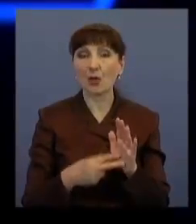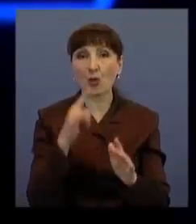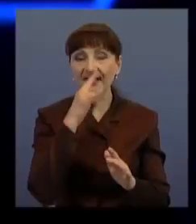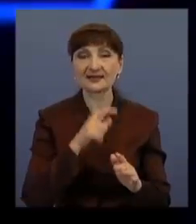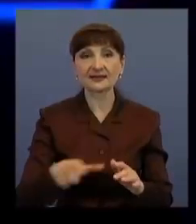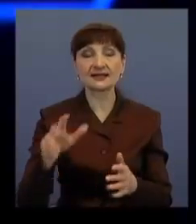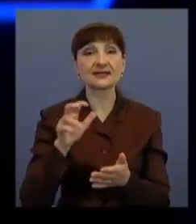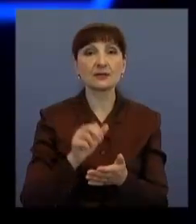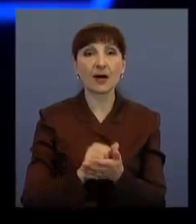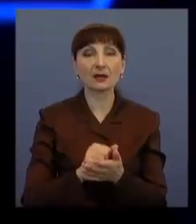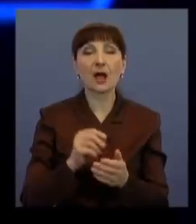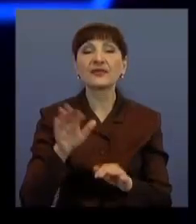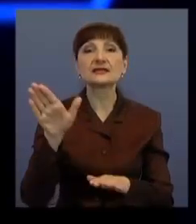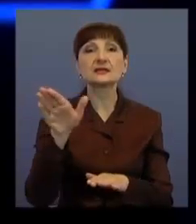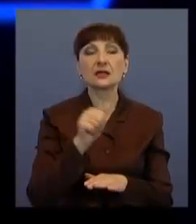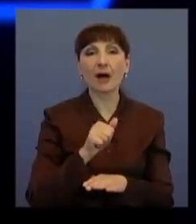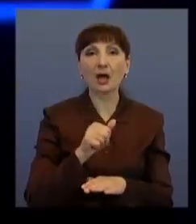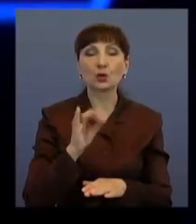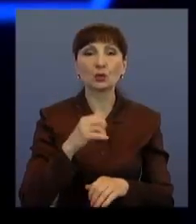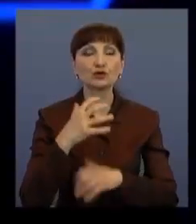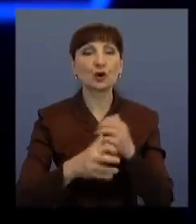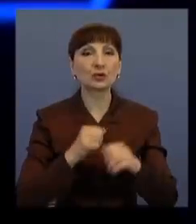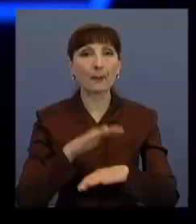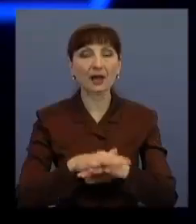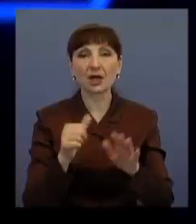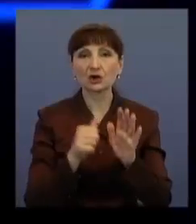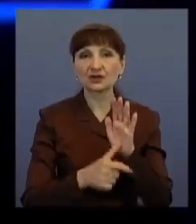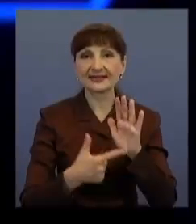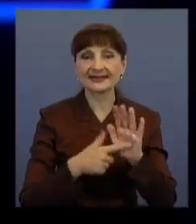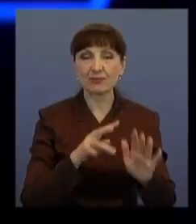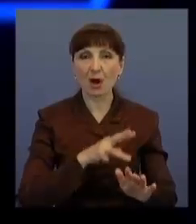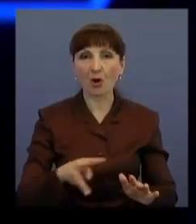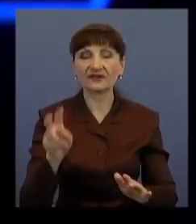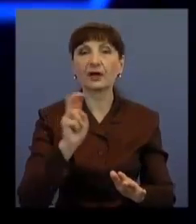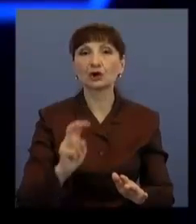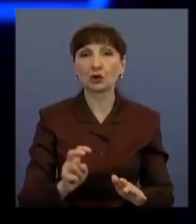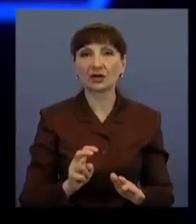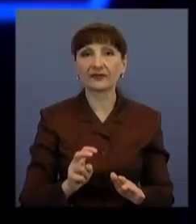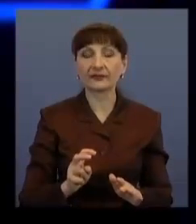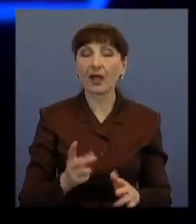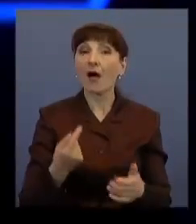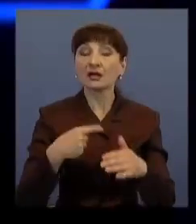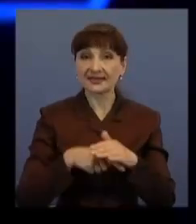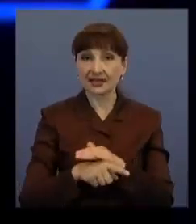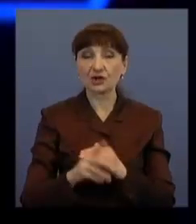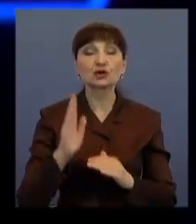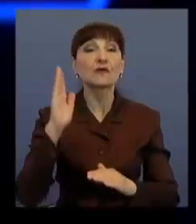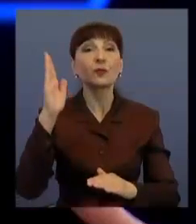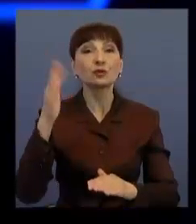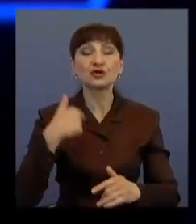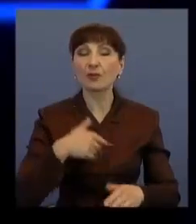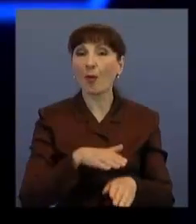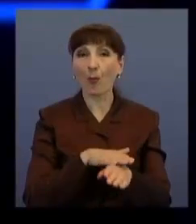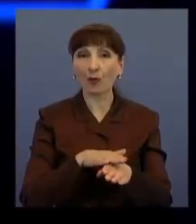Казахстан занимает у Международного банка реконструкции и развития 67 миллионов долларов. Означает ли это, что в обозримом будущем мы